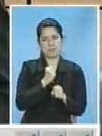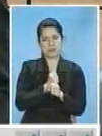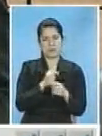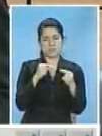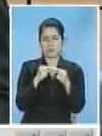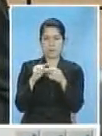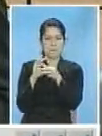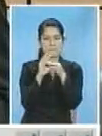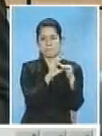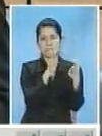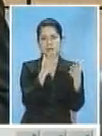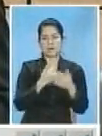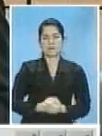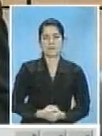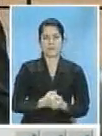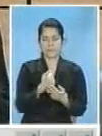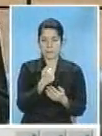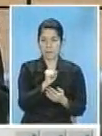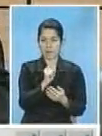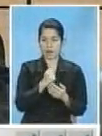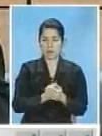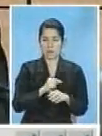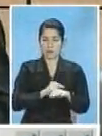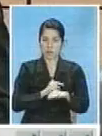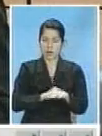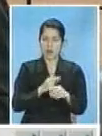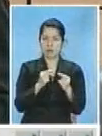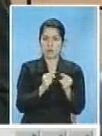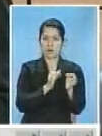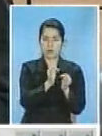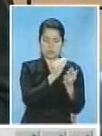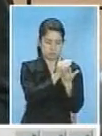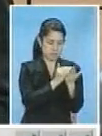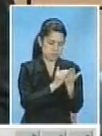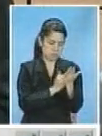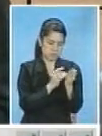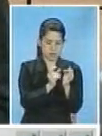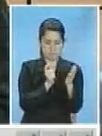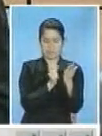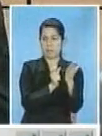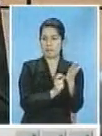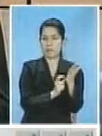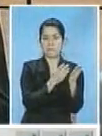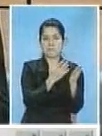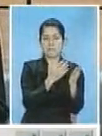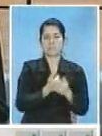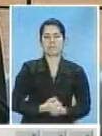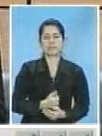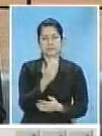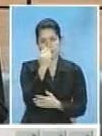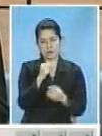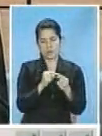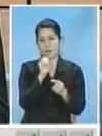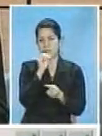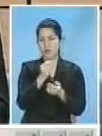งที่อยากจะฝากรัฐบาลไปว่าไม่มีเวลากันเลยเหรอครับที่จะมานั่งลงรายละเอียด ตัดเอา 4-5 หน้าแรกบอกว่าจะฟื้นฟูจะเยียวย